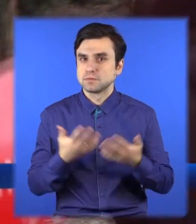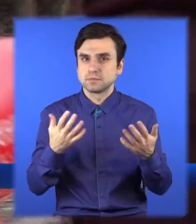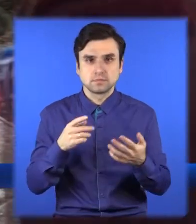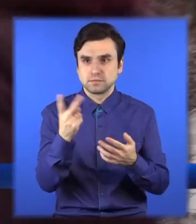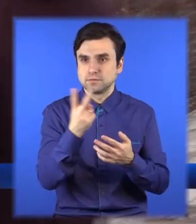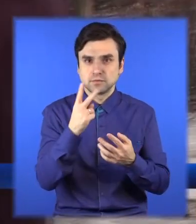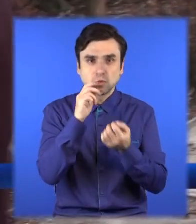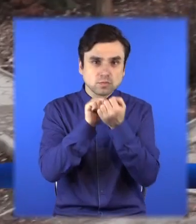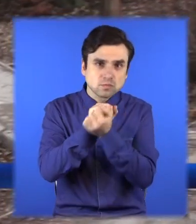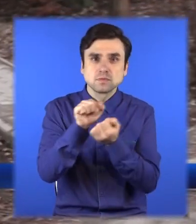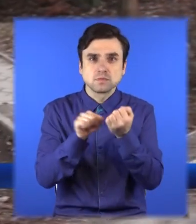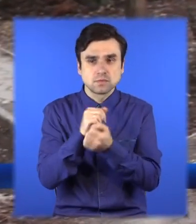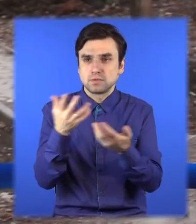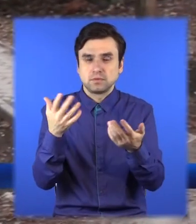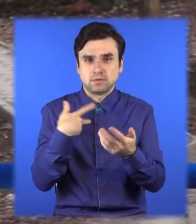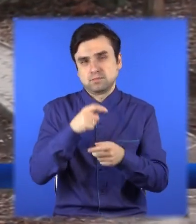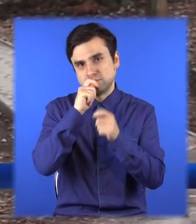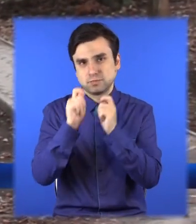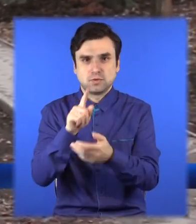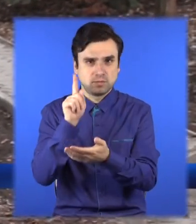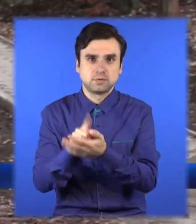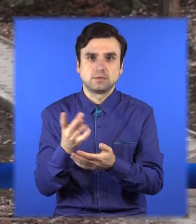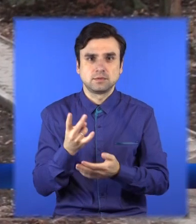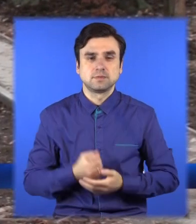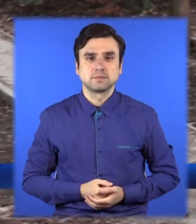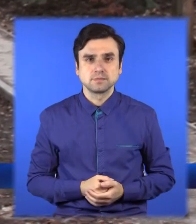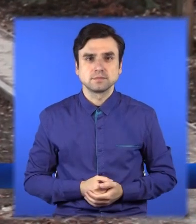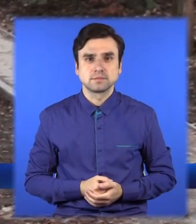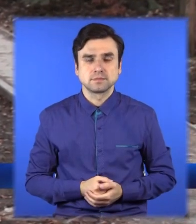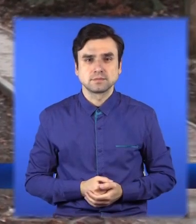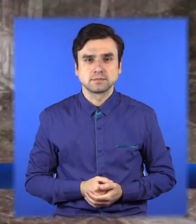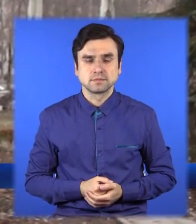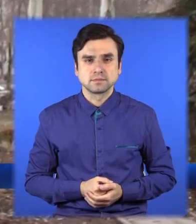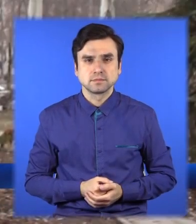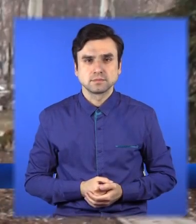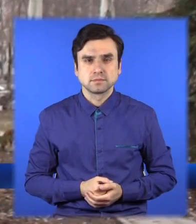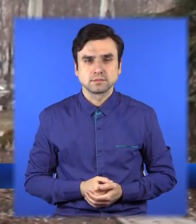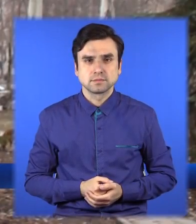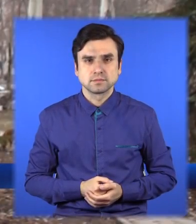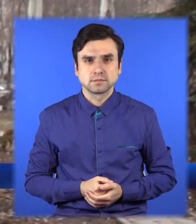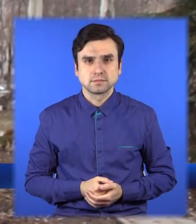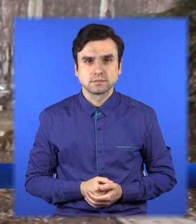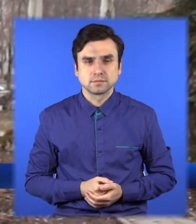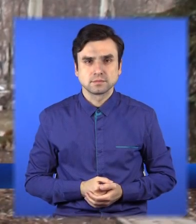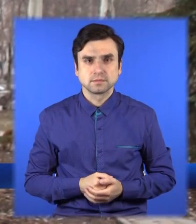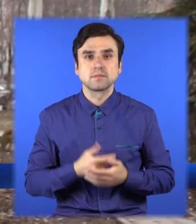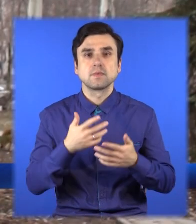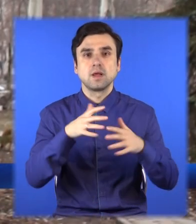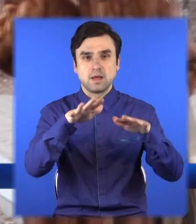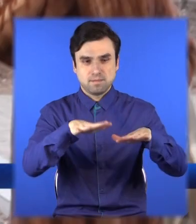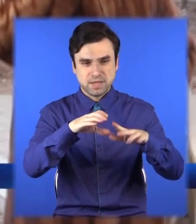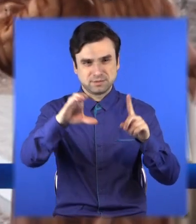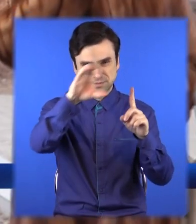Ну що, ви так солодко цілували, що я не можу вам не подарувати цю кульку. Але поцілунок під знаком у